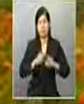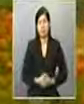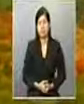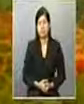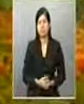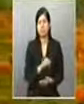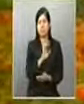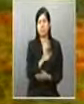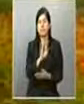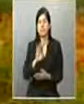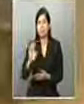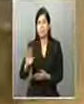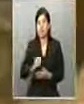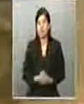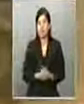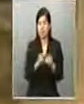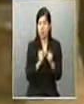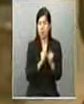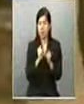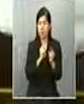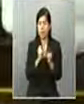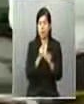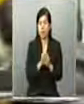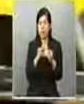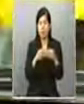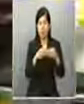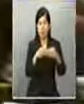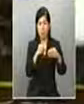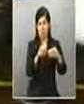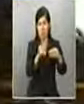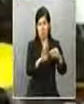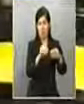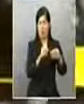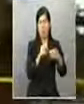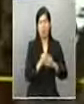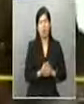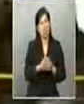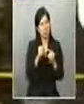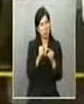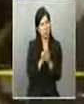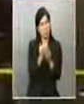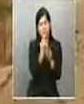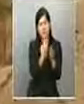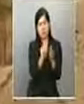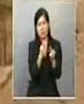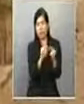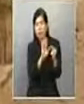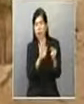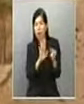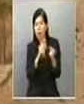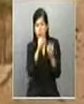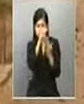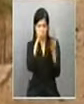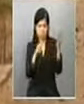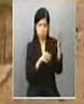ไปมากเวลาเราพูดถึงรัฐของประเทศอินเดีย1รัฐเนี่ยบางครั้งใหญ่กว่าประเทศทั้งประเทศซะด้วยซ้ำนะครับโดยเพื่อที่จะหาจุดเห